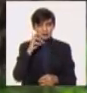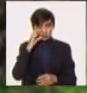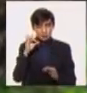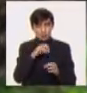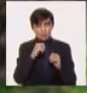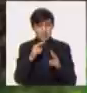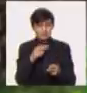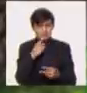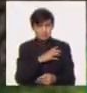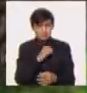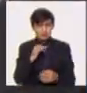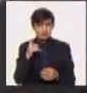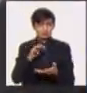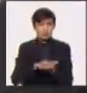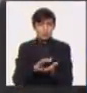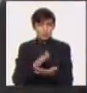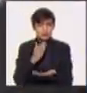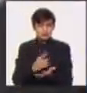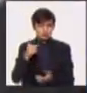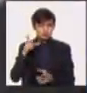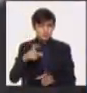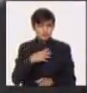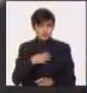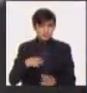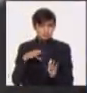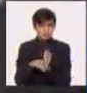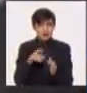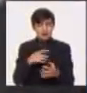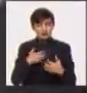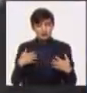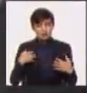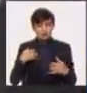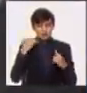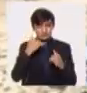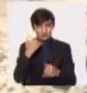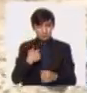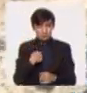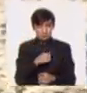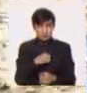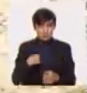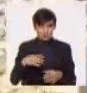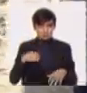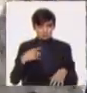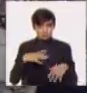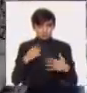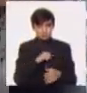қауіпсіздік комитетінде танысы бар деп топшалайды. Ал малдың иесі өз еңбегімізбен күн көріп